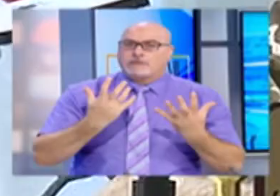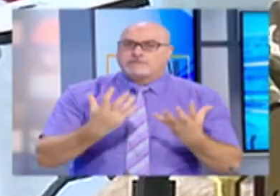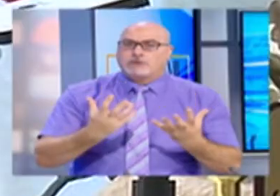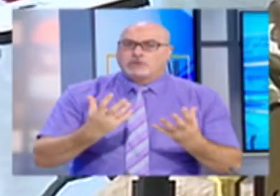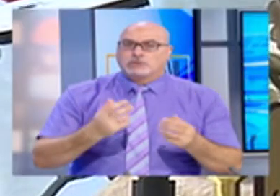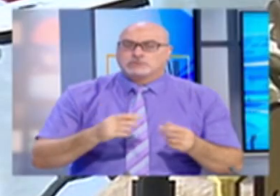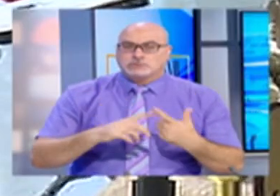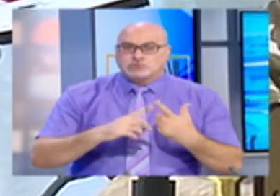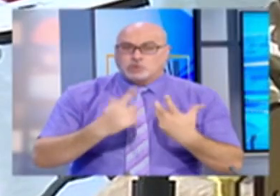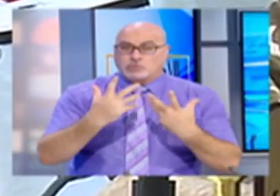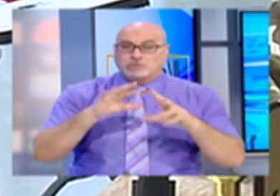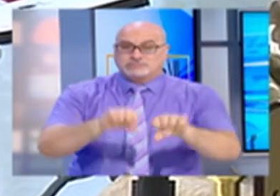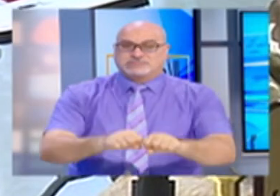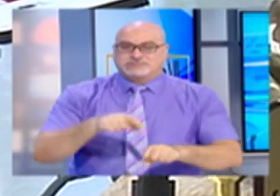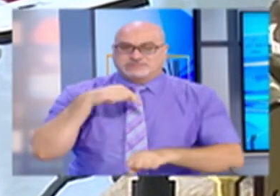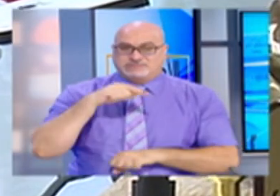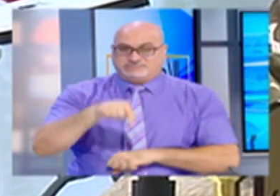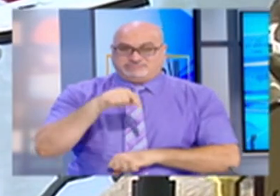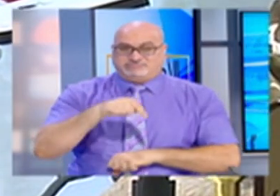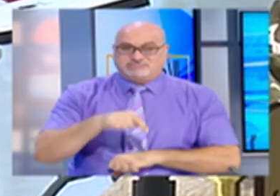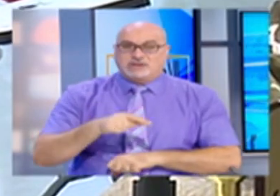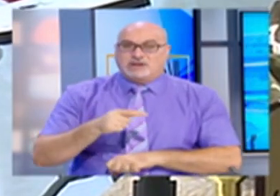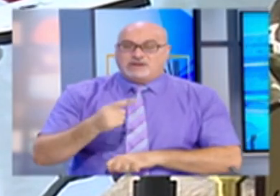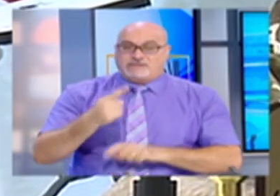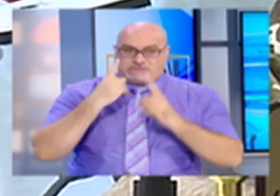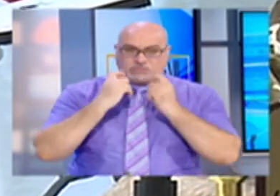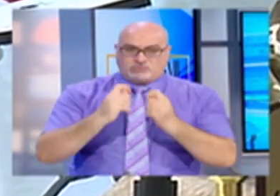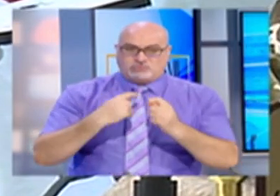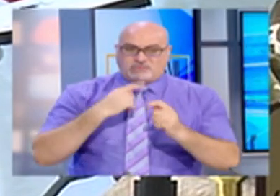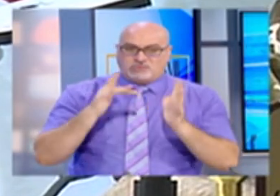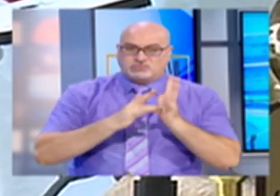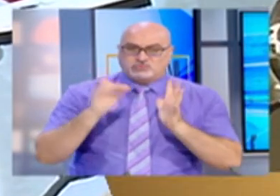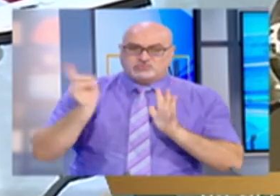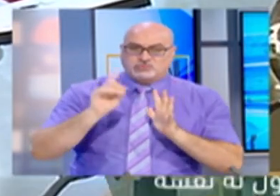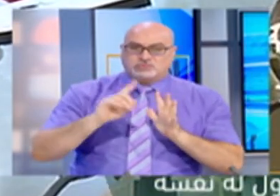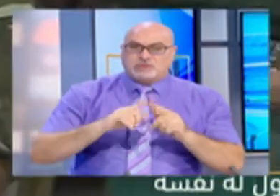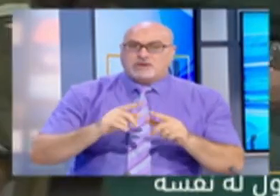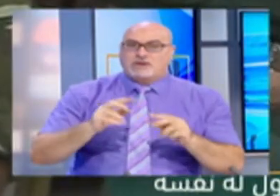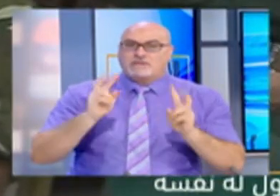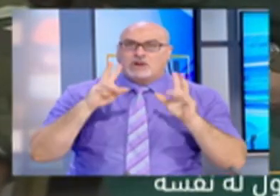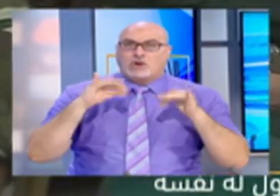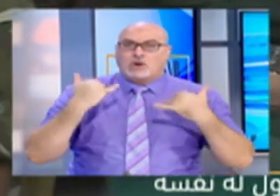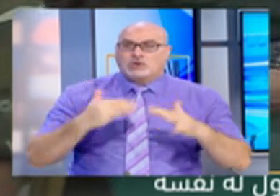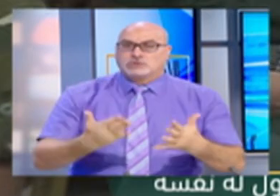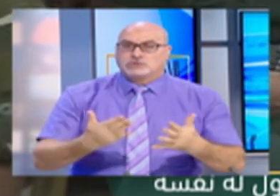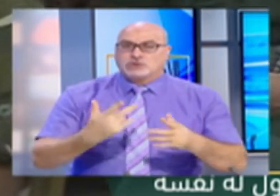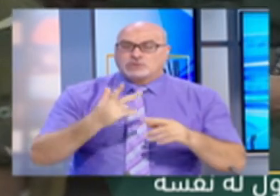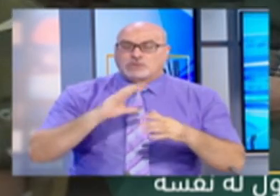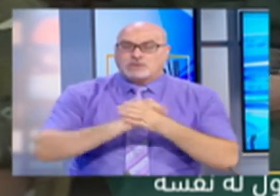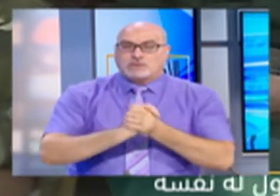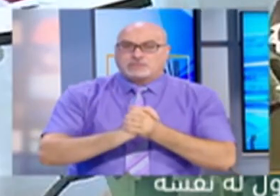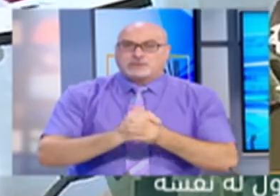والمتعطشة للسلطة من مغبة المساس بسمعة وأمن الجزائر